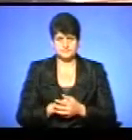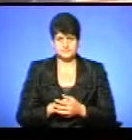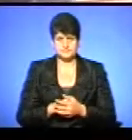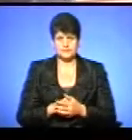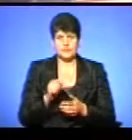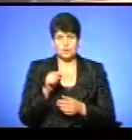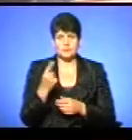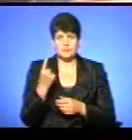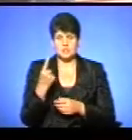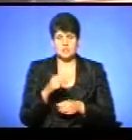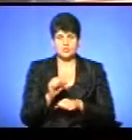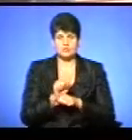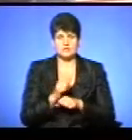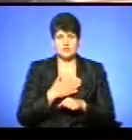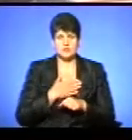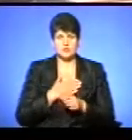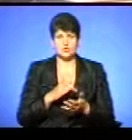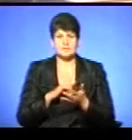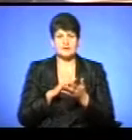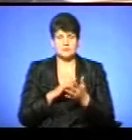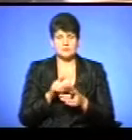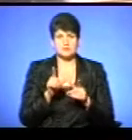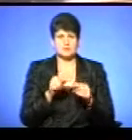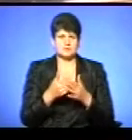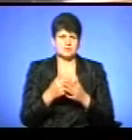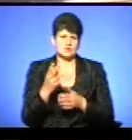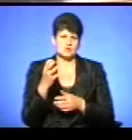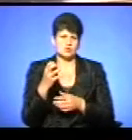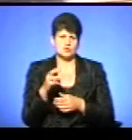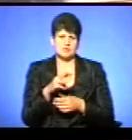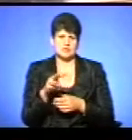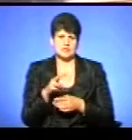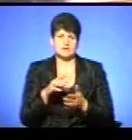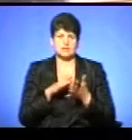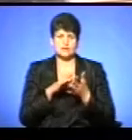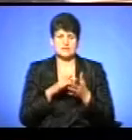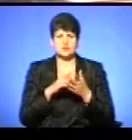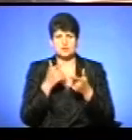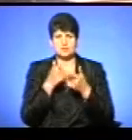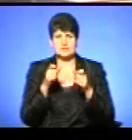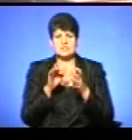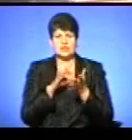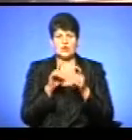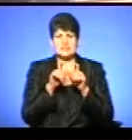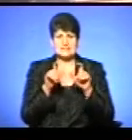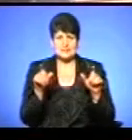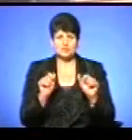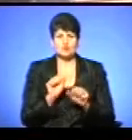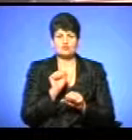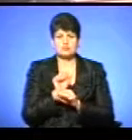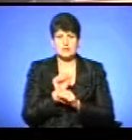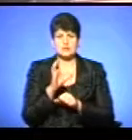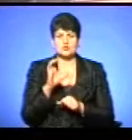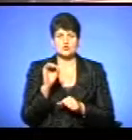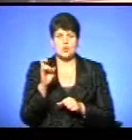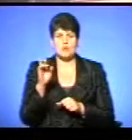Тут перша зупинка нашої веломандрівки. Ми приїхали приблизно 500 метрів від туристично-інформаційного центру і зупинилися біля собору Петра